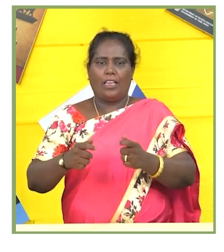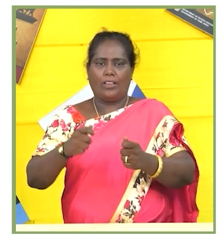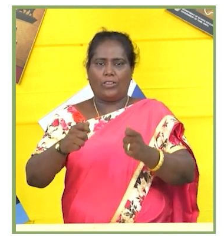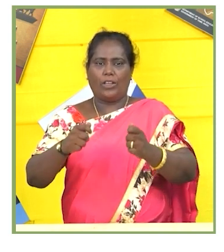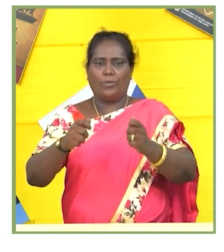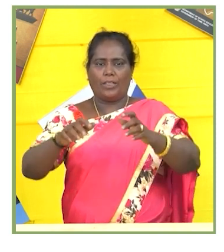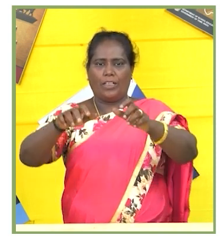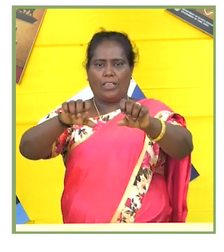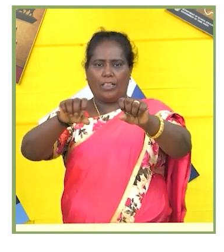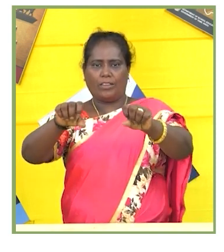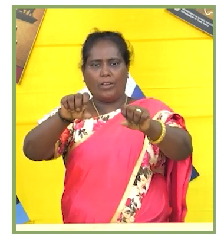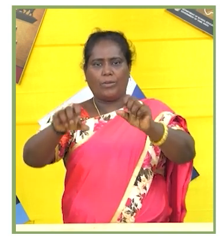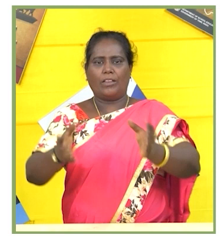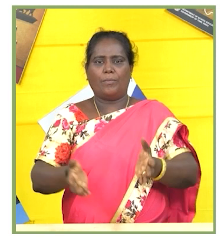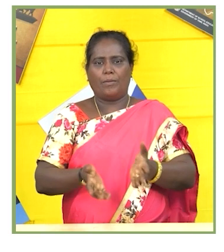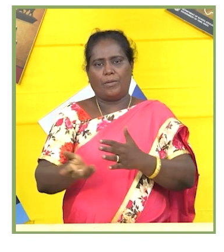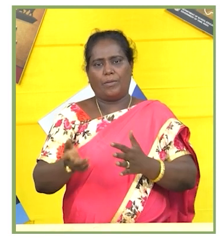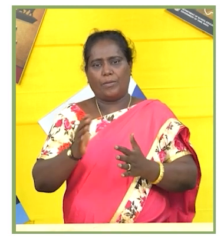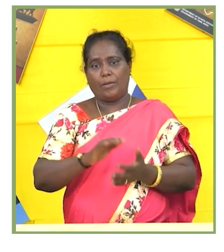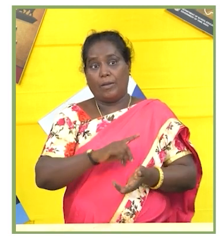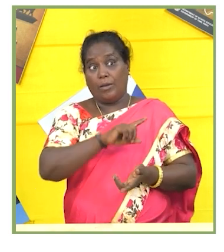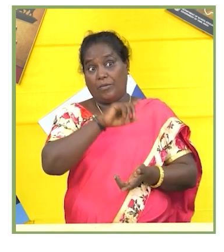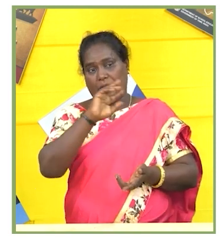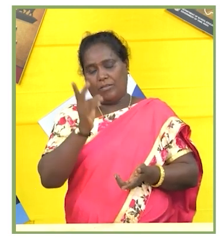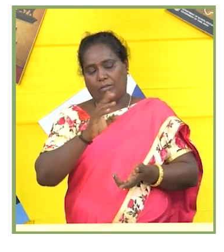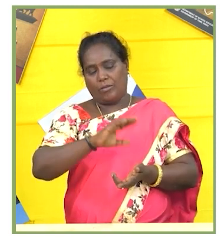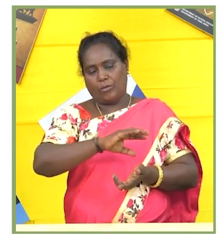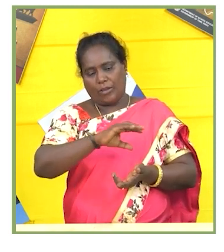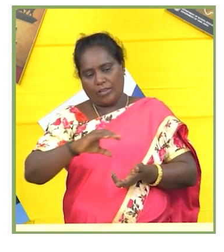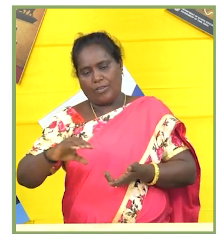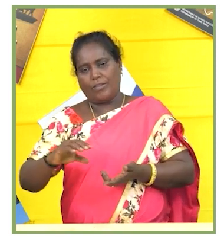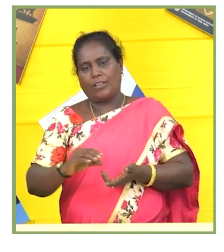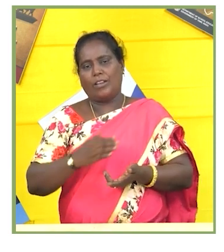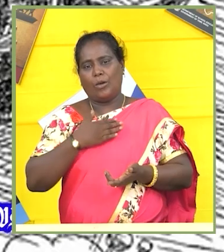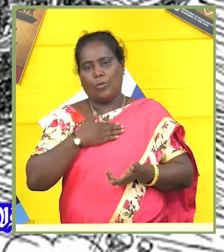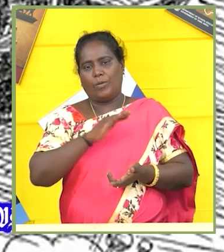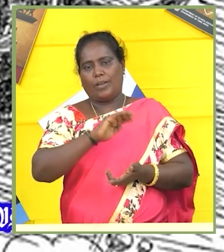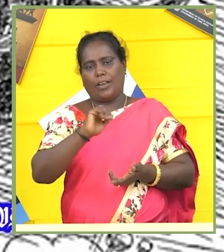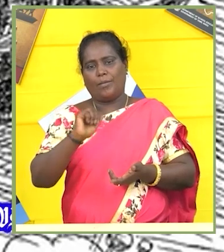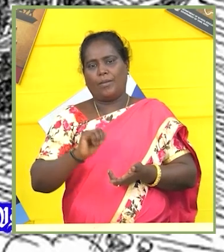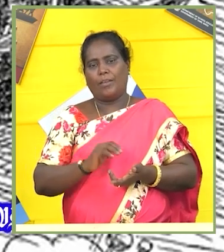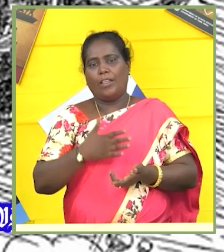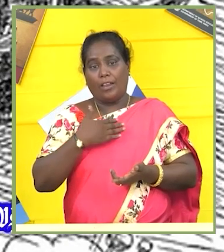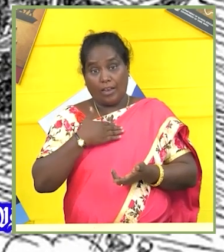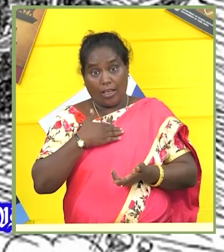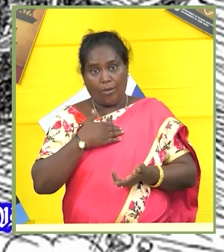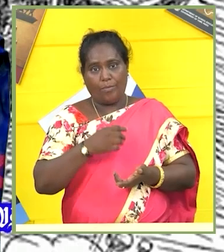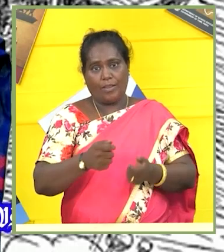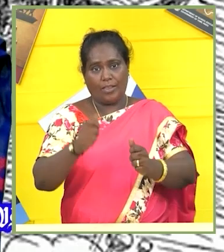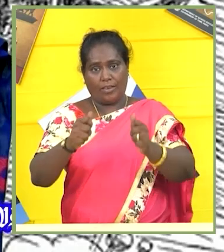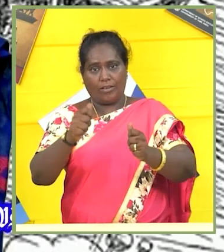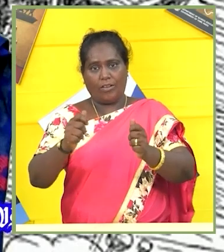பண்பாட்டு கூறுகளுள் எஞ்சியிருக்கும் ஏறு தழுவுதலை அடுத்த தலைமுறைக்கு கொண்டு சேர்க்கப்பட வேண்டியது நம் ஒவ்வொருவரின்